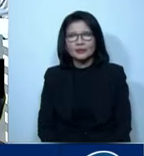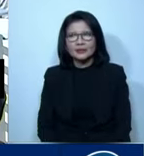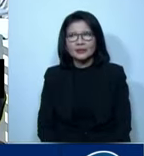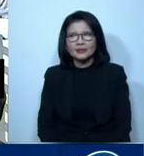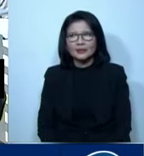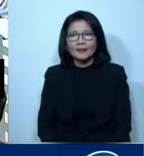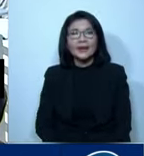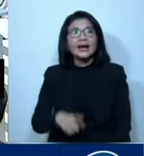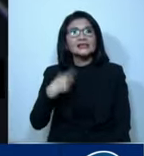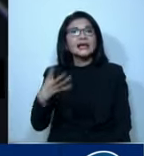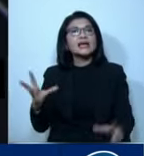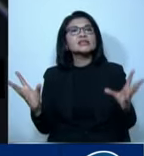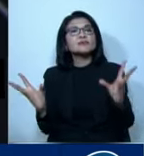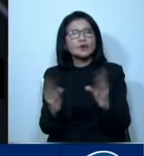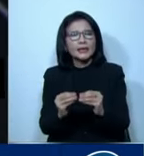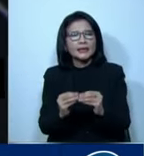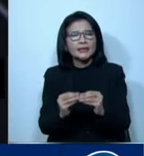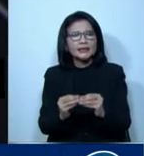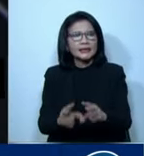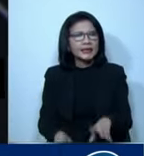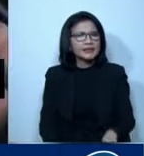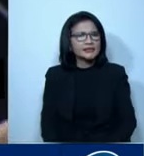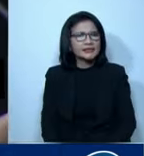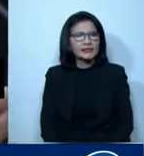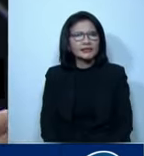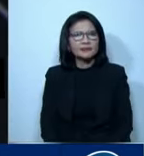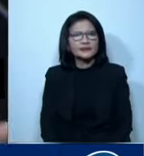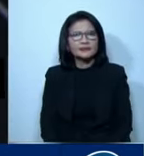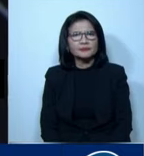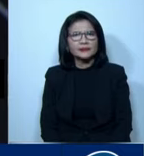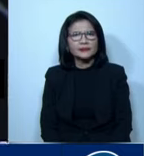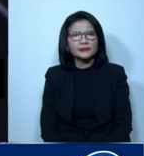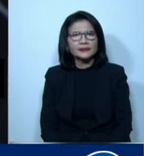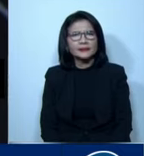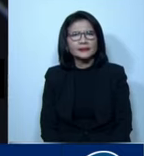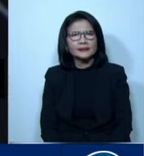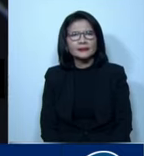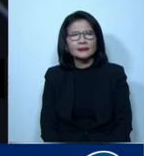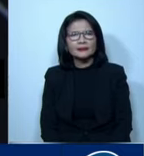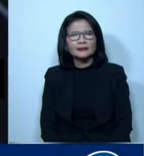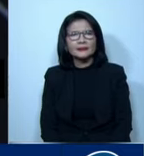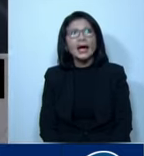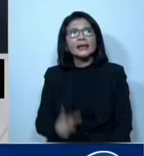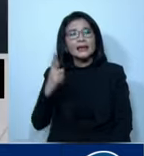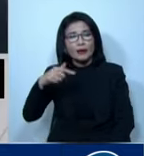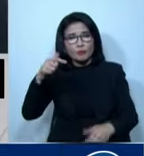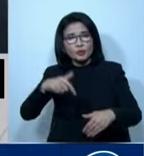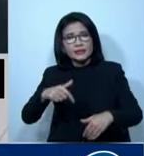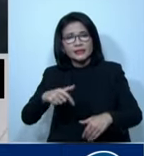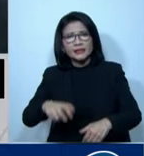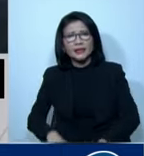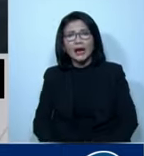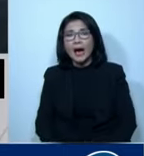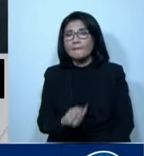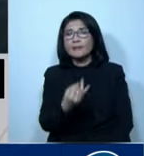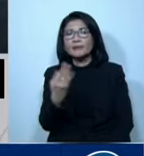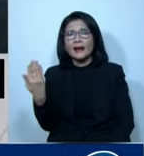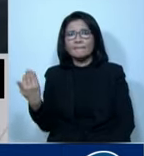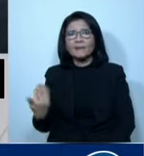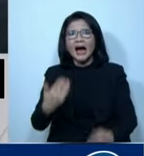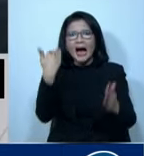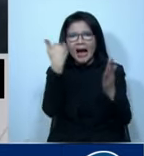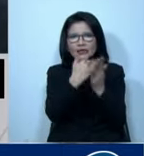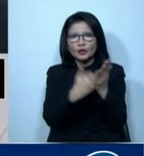apakah boleh saya simpulkan kalau begitu Mas Anies dalam posisi yang oposisi terhadap beberapa